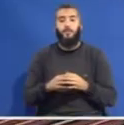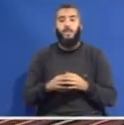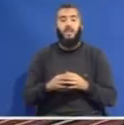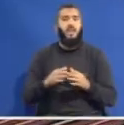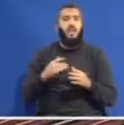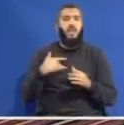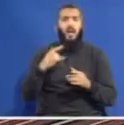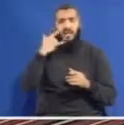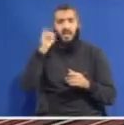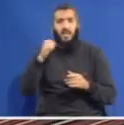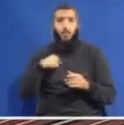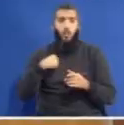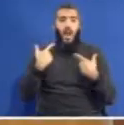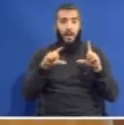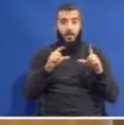الوقت نقضي